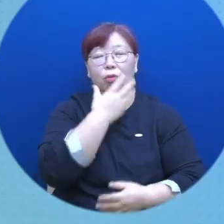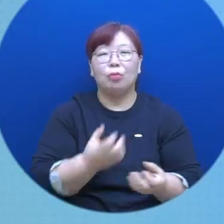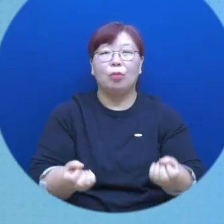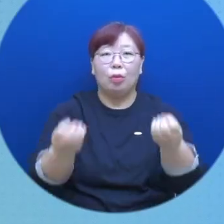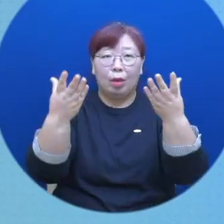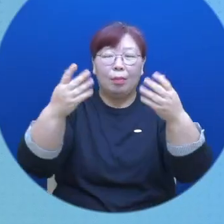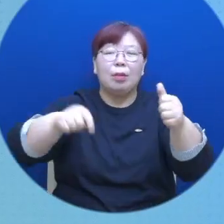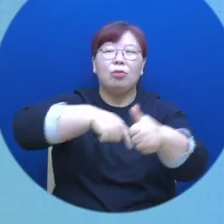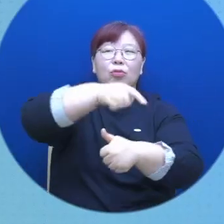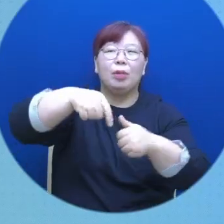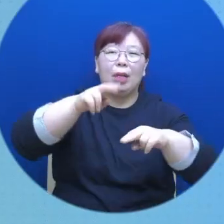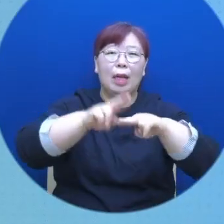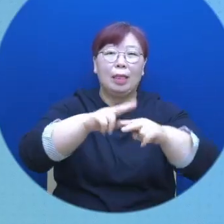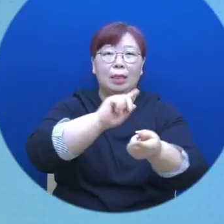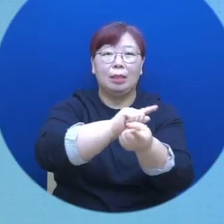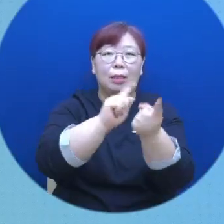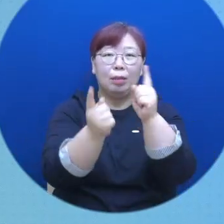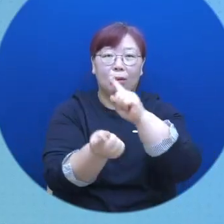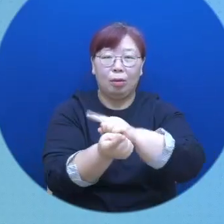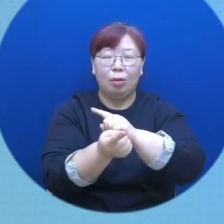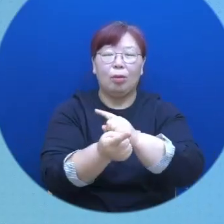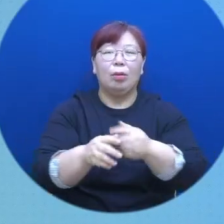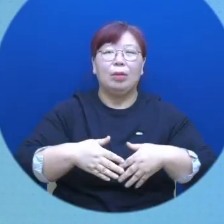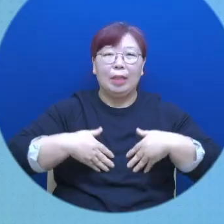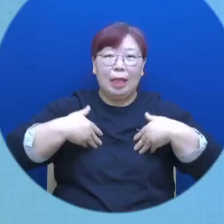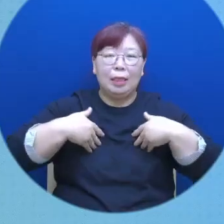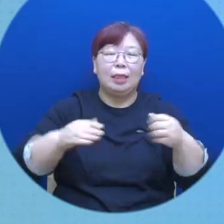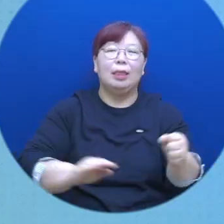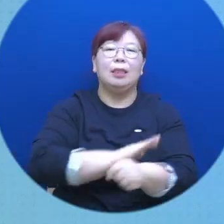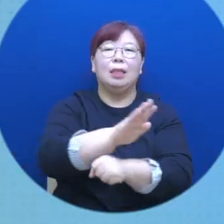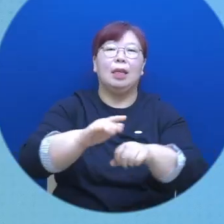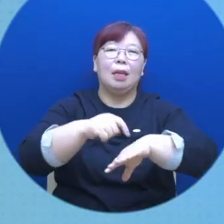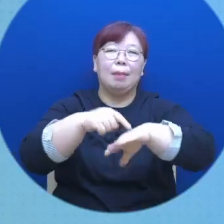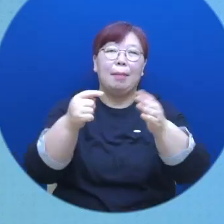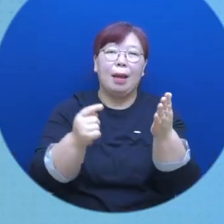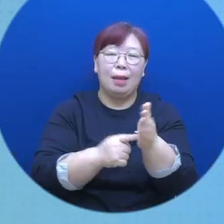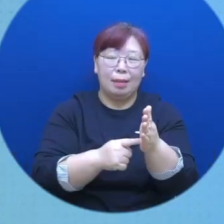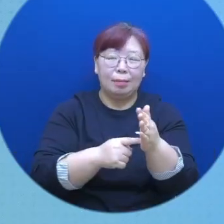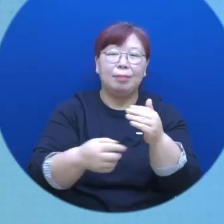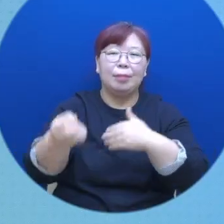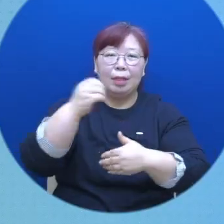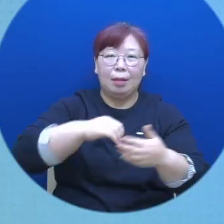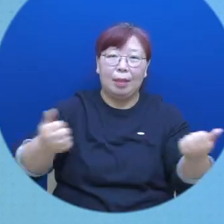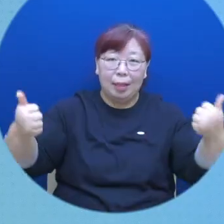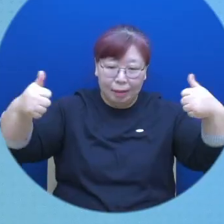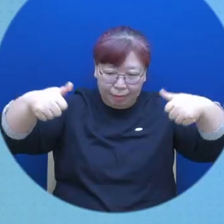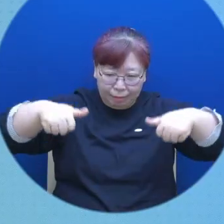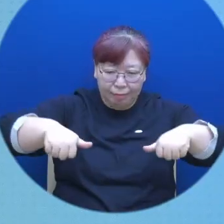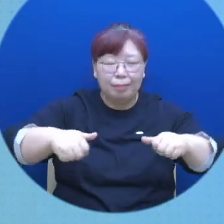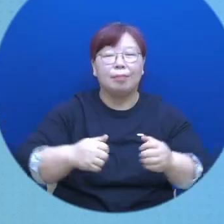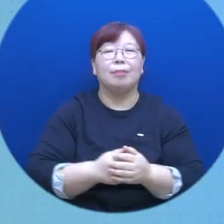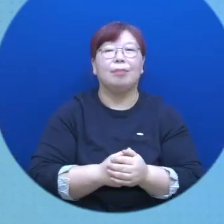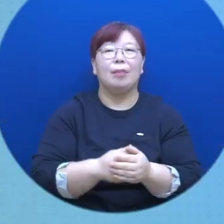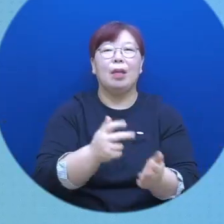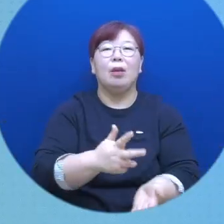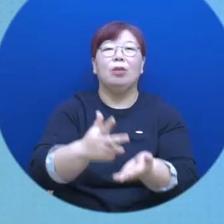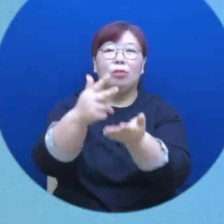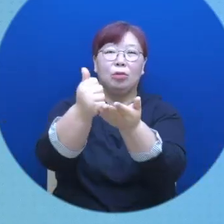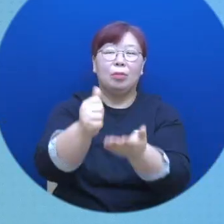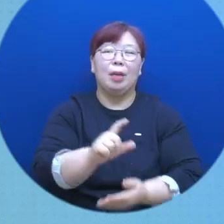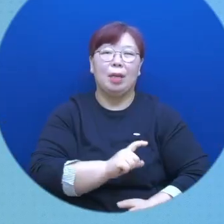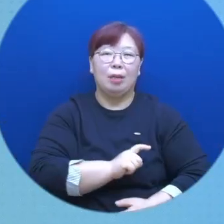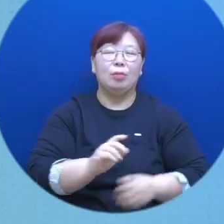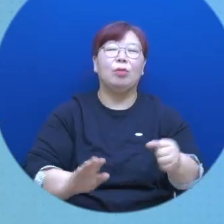우리 앞뒤 좌우에 있는 분들 따뜻한 사랑의 마음을 담아 인사를 나눕니다. 주님의